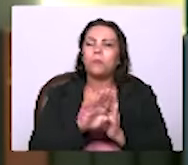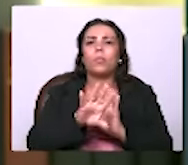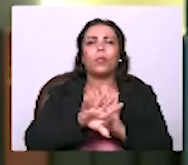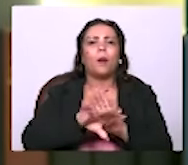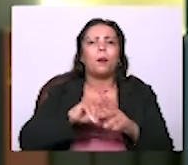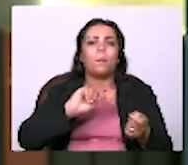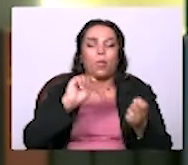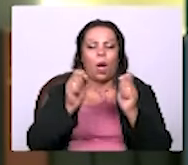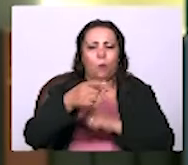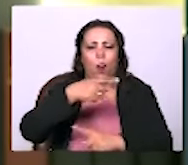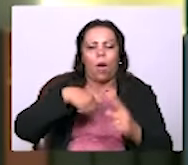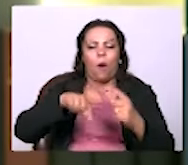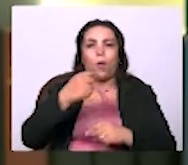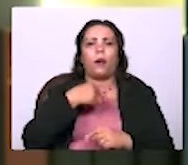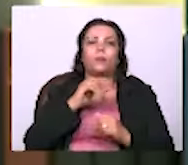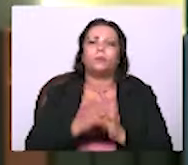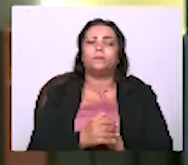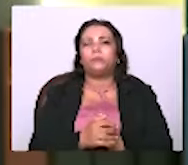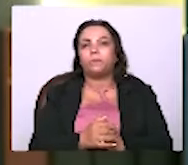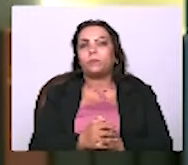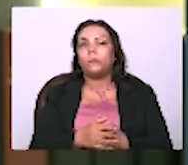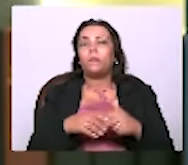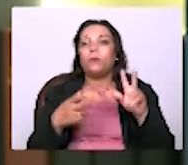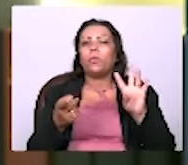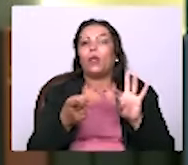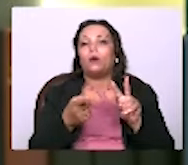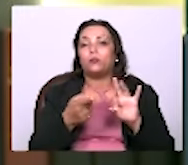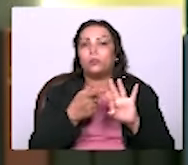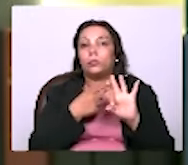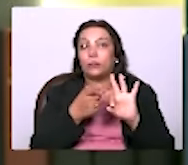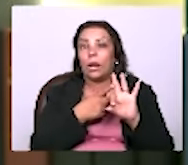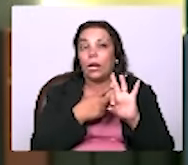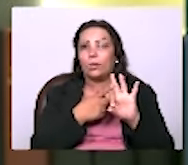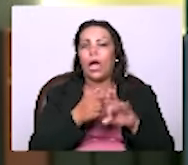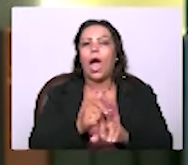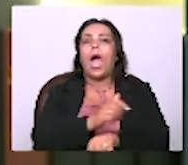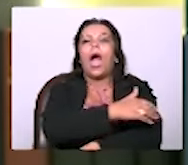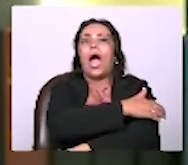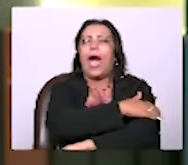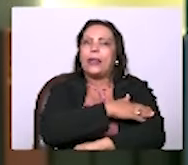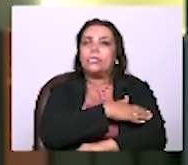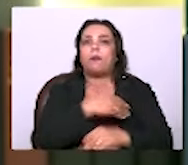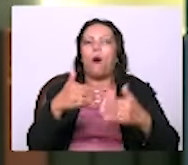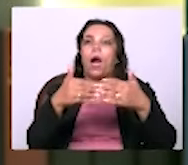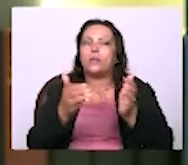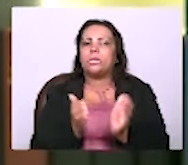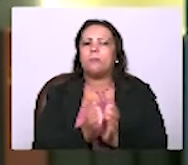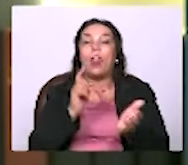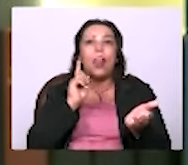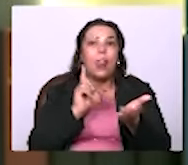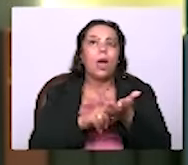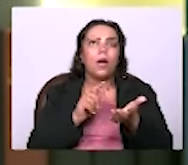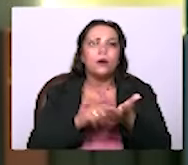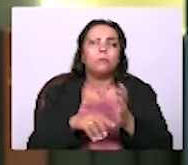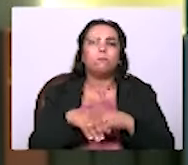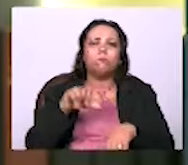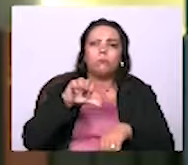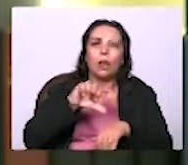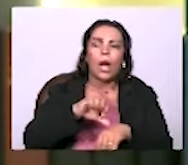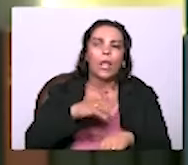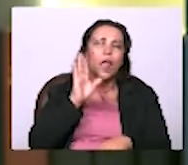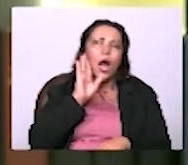من تحول حواليه الامر الثالث الاحزاب لابد الاحزاب توفر قنوات تنشئه مؤسسيه